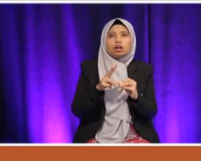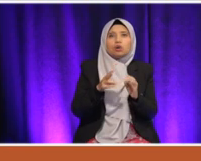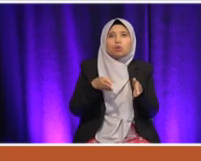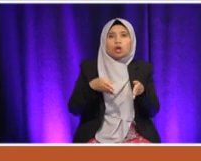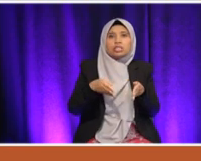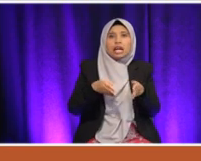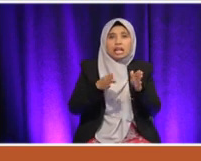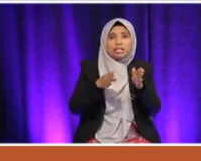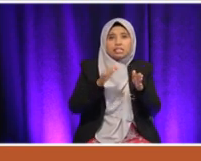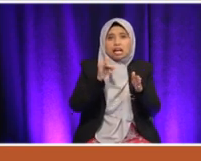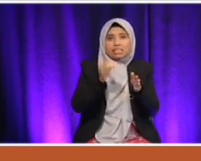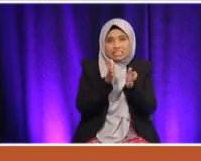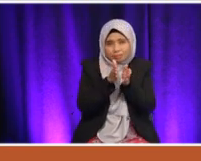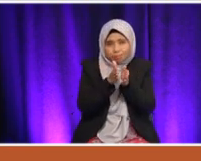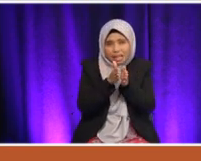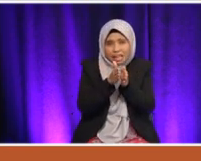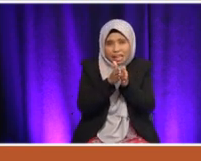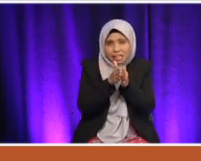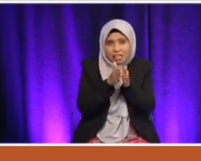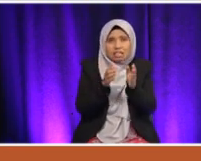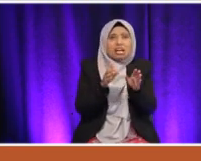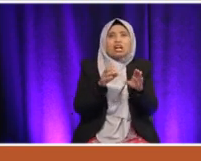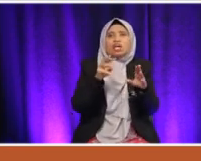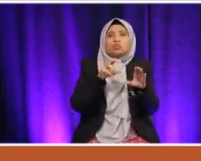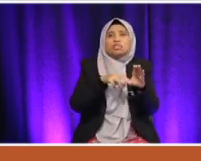laluan alat mobility contohnya kursi